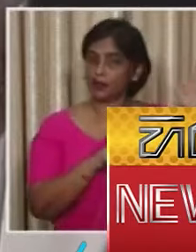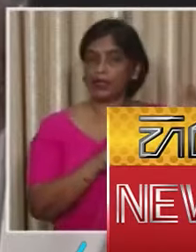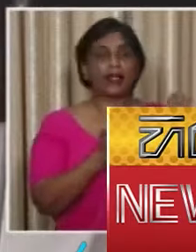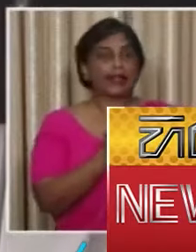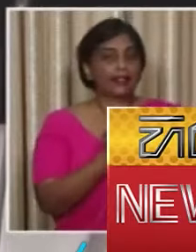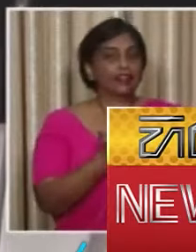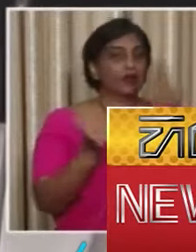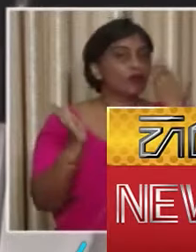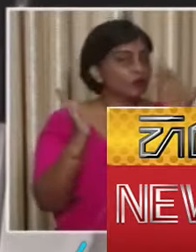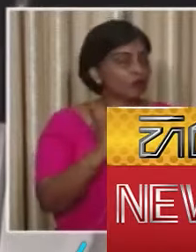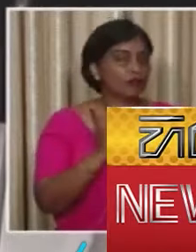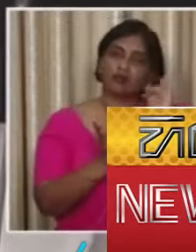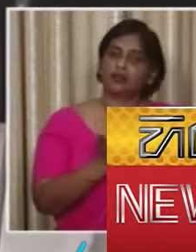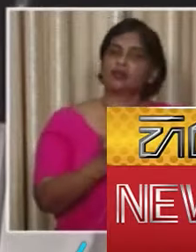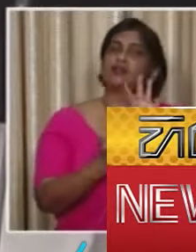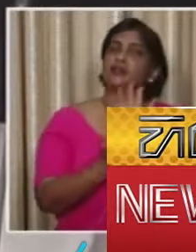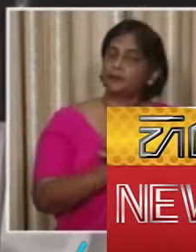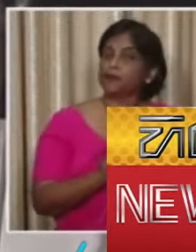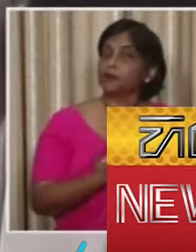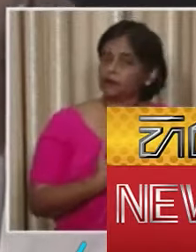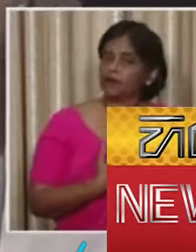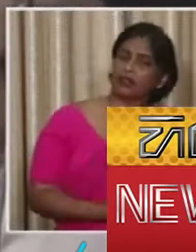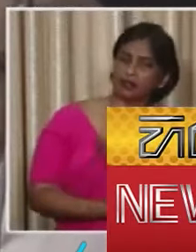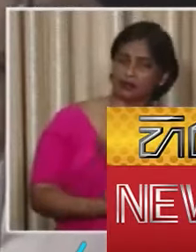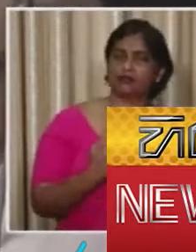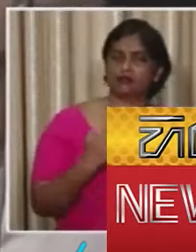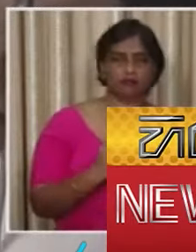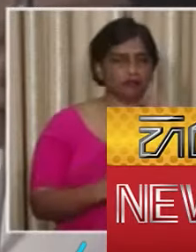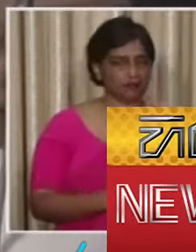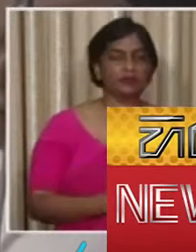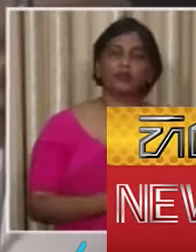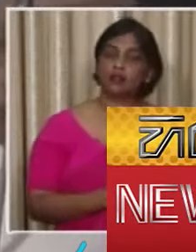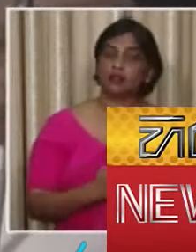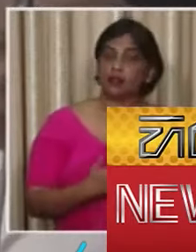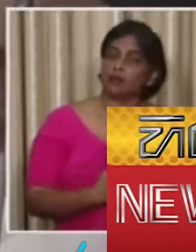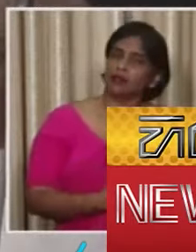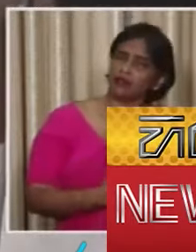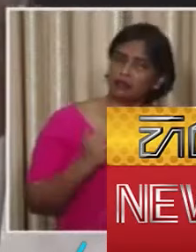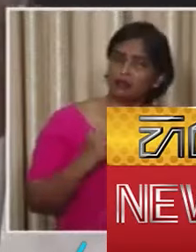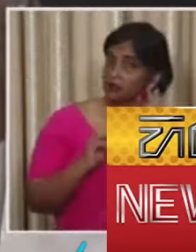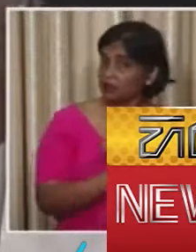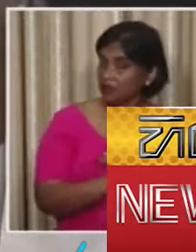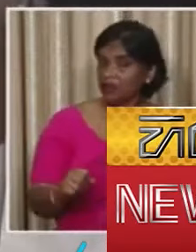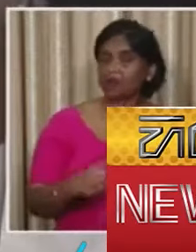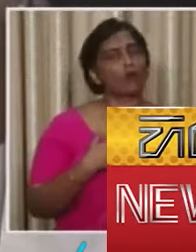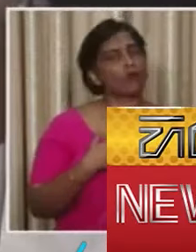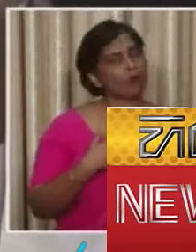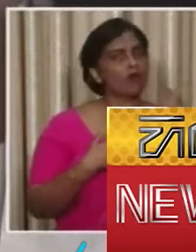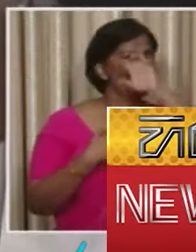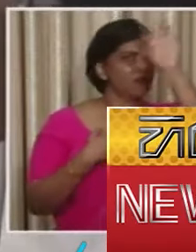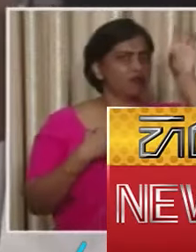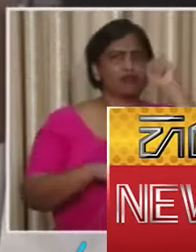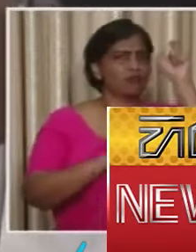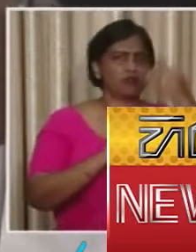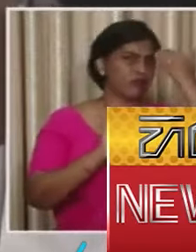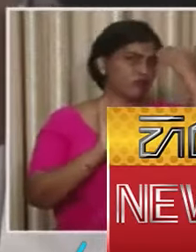ඉතුරුම් සම්බන්ධ තීරණ ගැනීමේදී අපටත් කැපවීමක් කරන්නට සිද්ධ වෙනවා. අපි කැපවීමක් කරන්නේ නැත්නම් ඒ රටවල ජනතාව